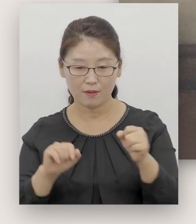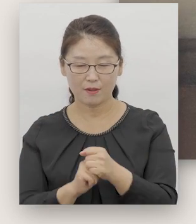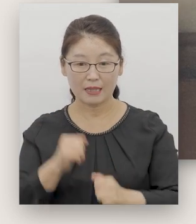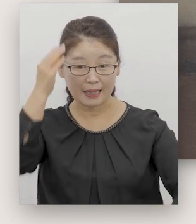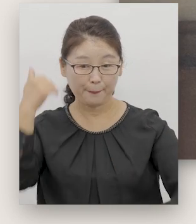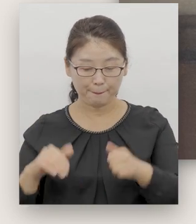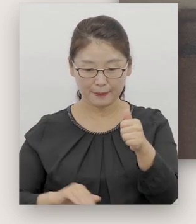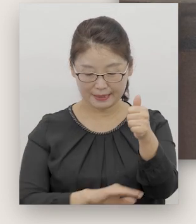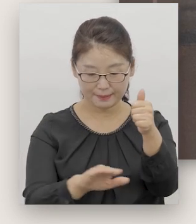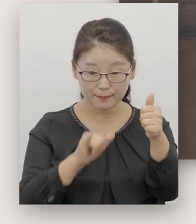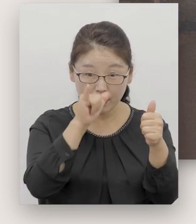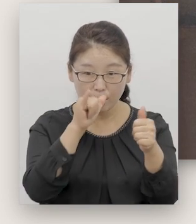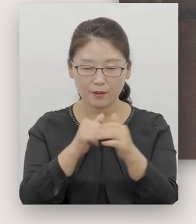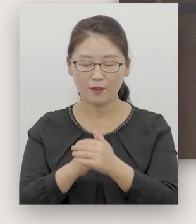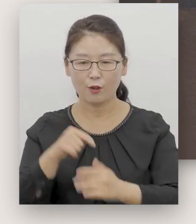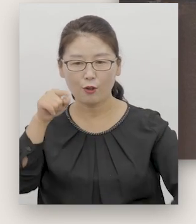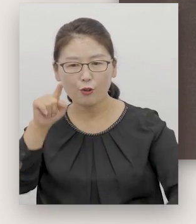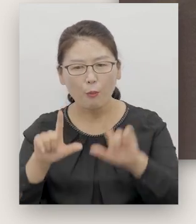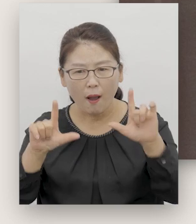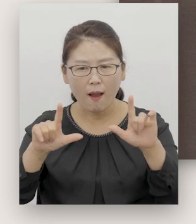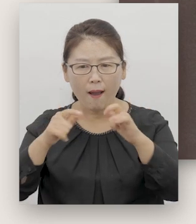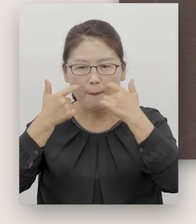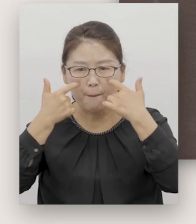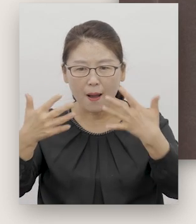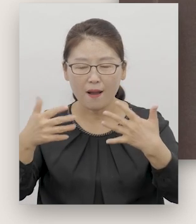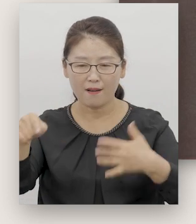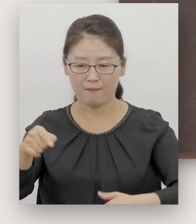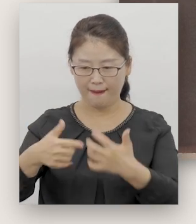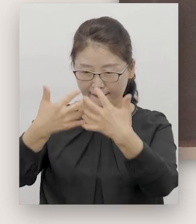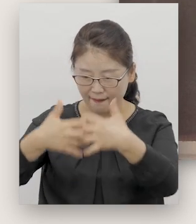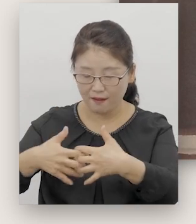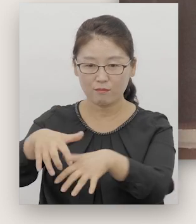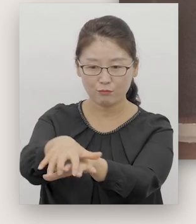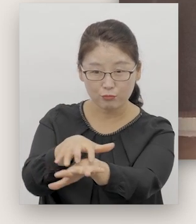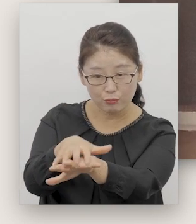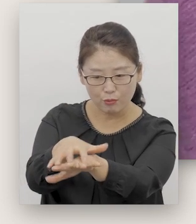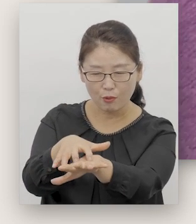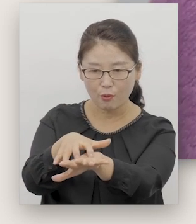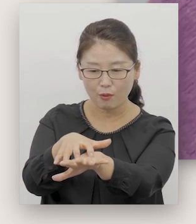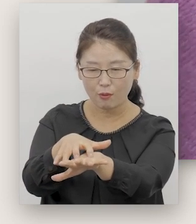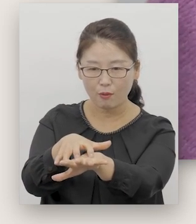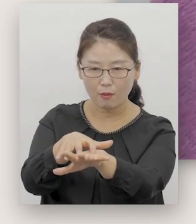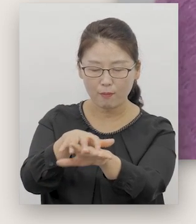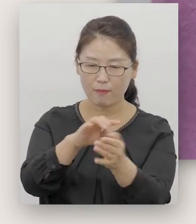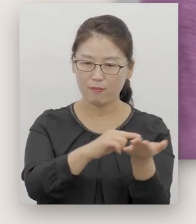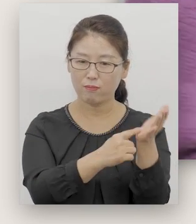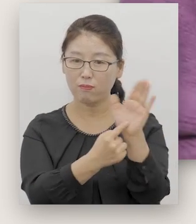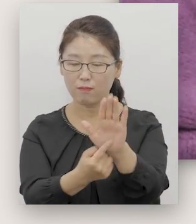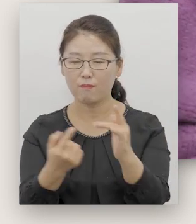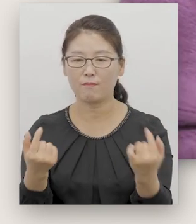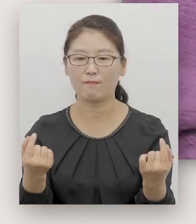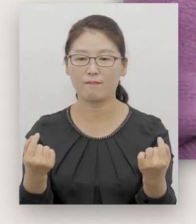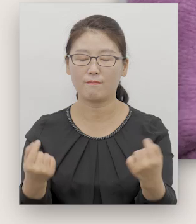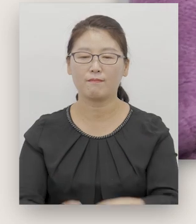저 그림보다 어떻게 보면 기계적인 메커니즘이 아주 구체적으로 이렇게 기술되어 있다라고 볼 수 있는데요. 이제 여기서 아까